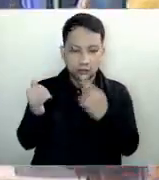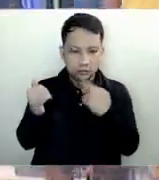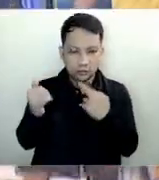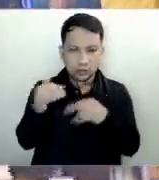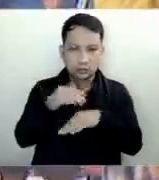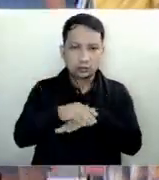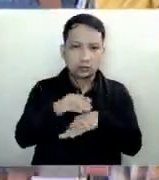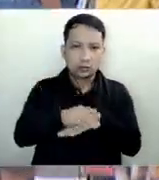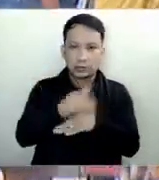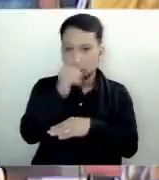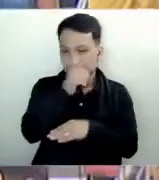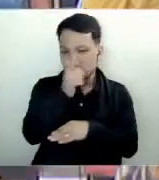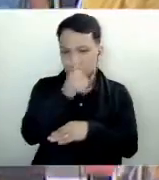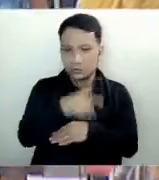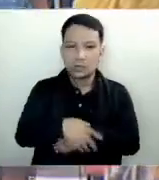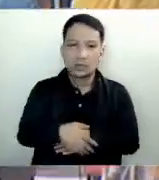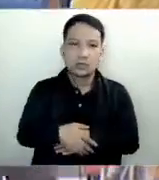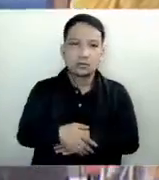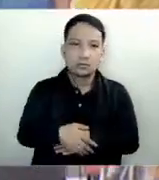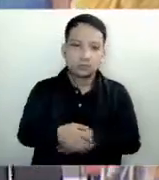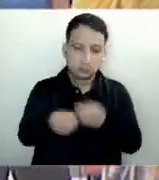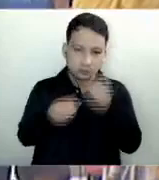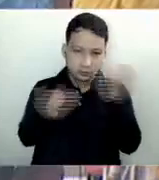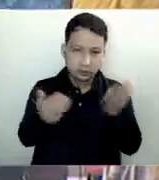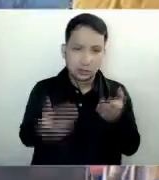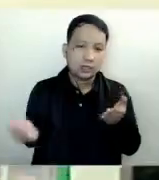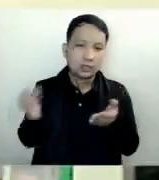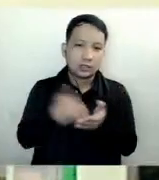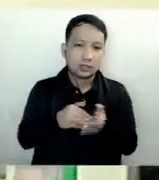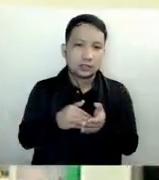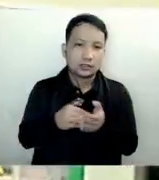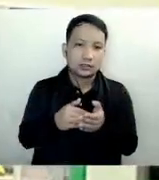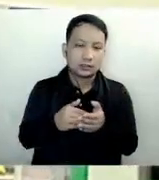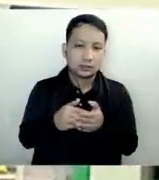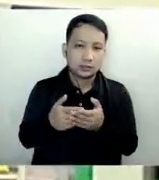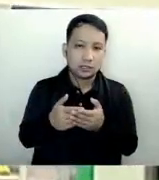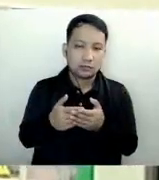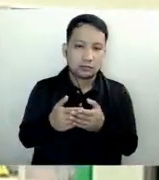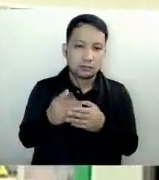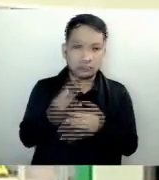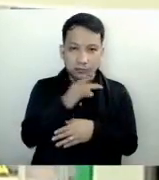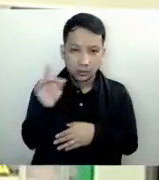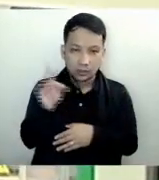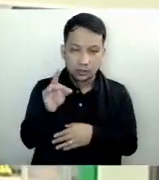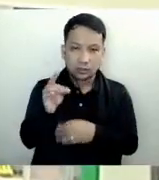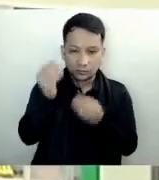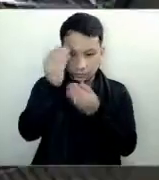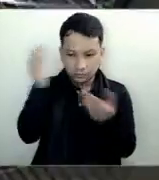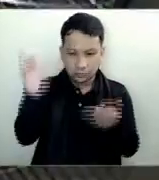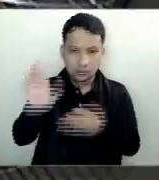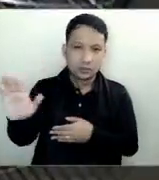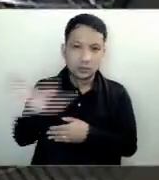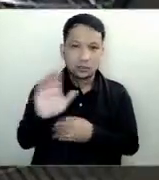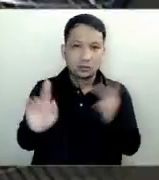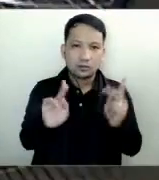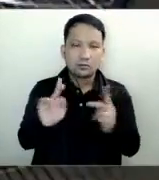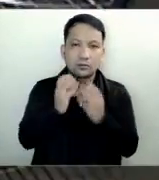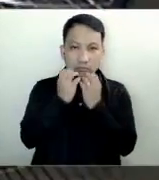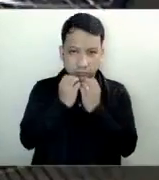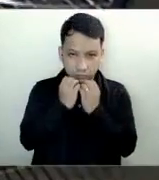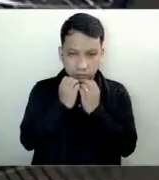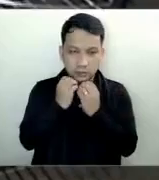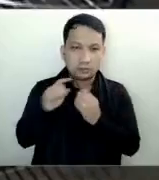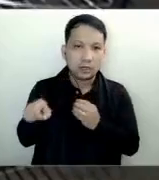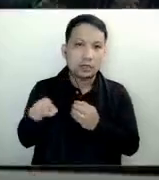sa Luzon na mauuwi muli sa rotational brownout. Kaya panawagan ito sa consumers, sikaping magtipid sa konsumo